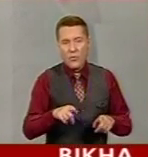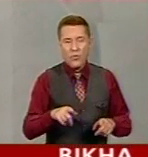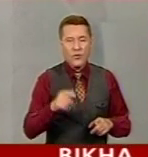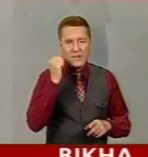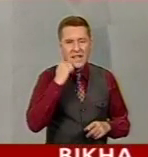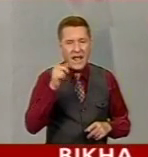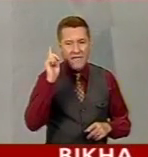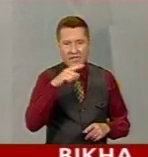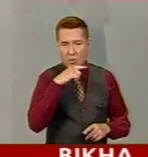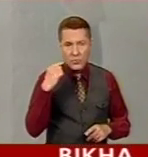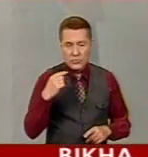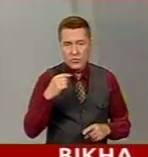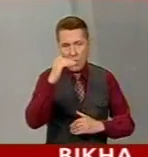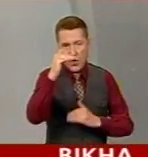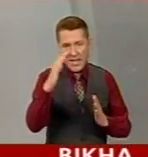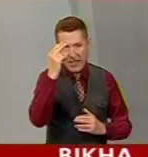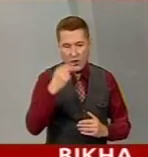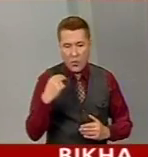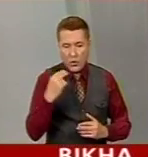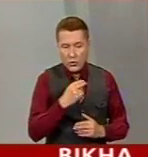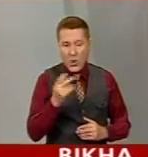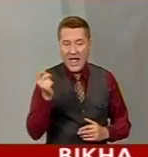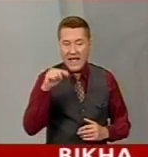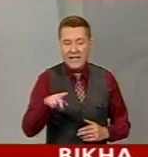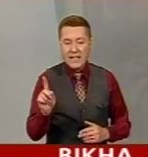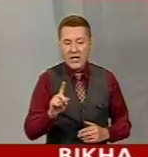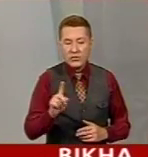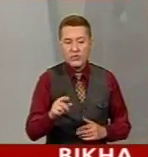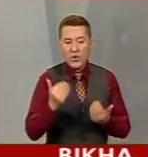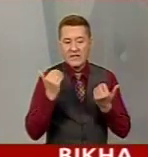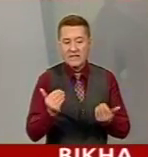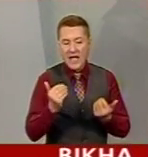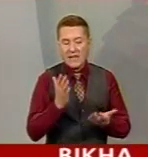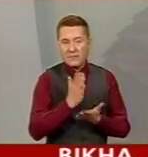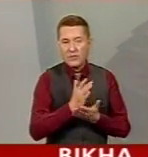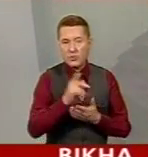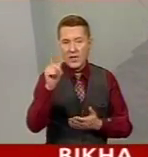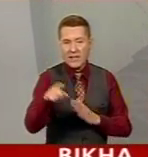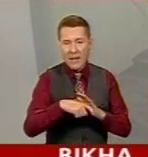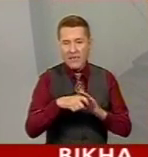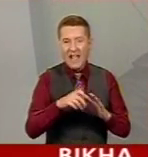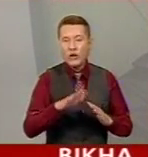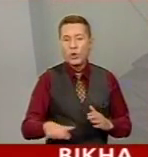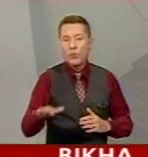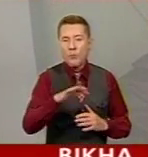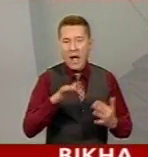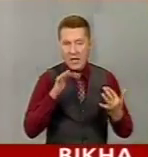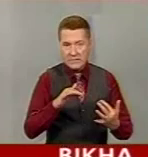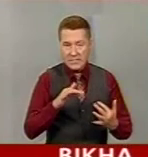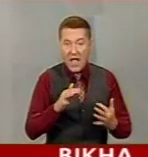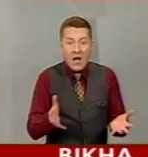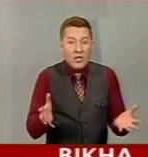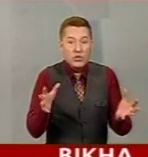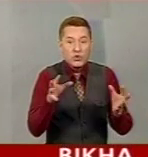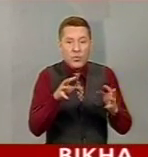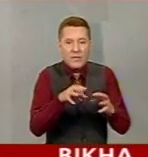давньоруську ікону, і, скажімо, те, що зараз присутнє там на Донбасі, так? Тобто сумістити